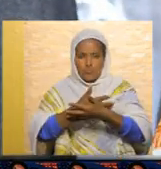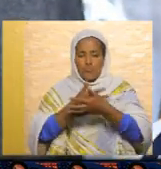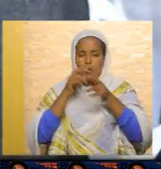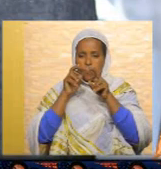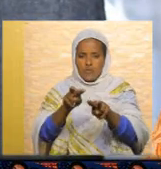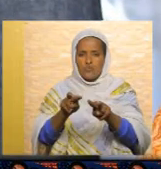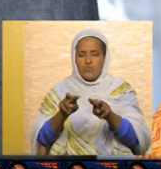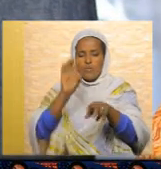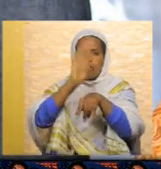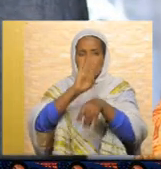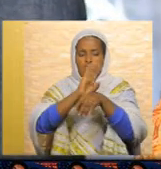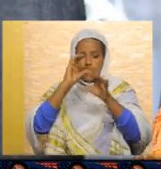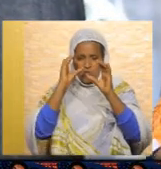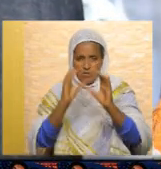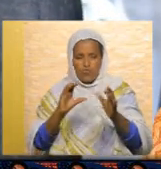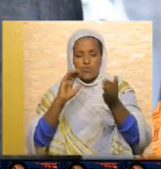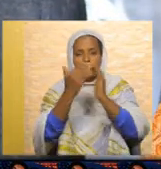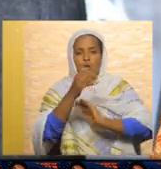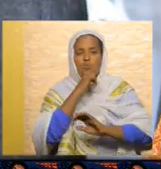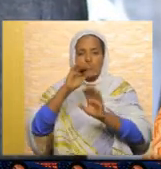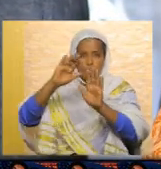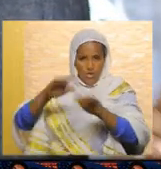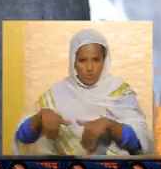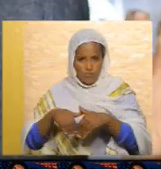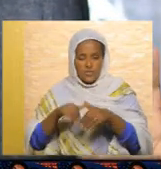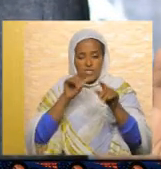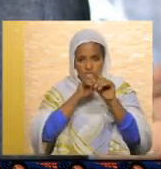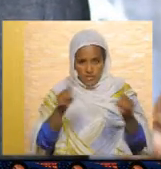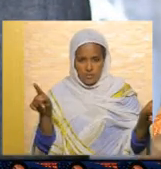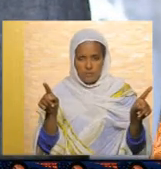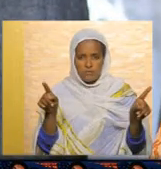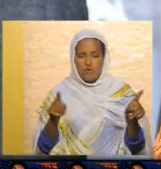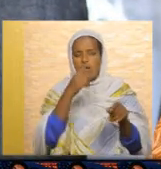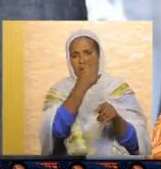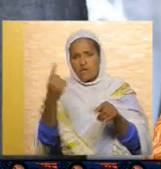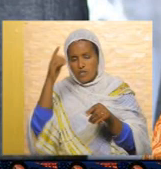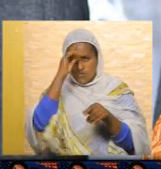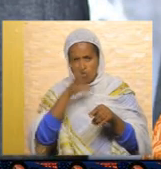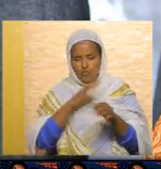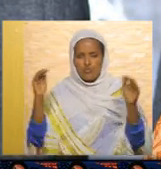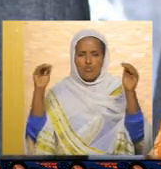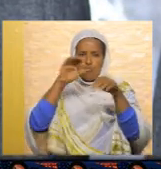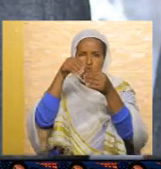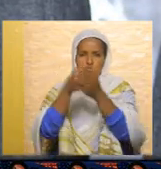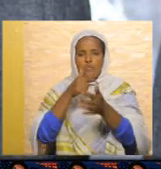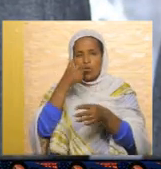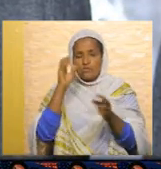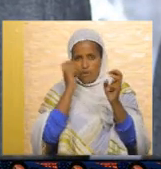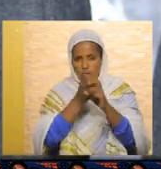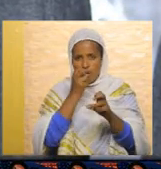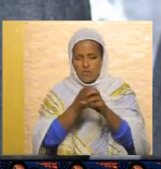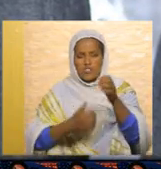አመለካከቶች የቤተ ክርስቲያኒቱ አስተምህሮ ሳይሆኑ ቢቀሩም ነገር ግን አንዳንድ ሰዎች ሁሉንም ማለት